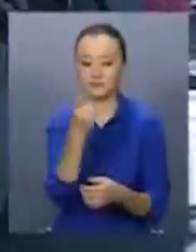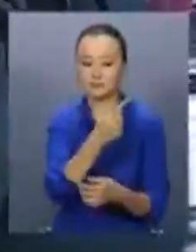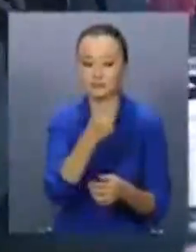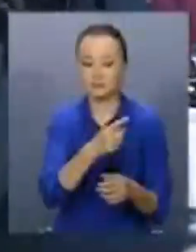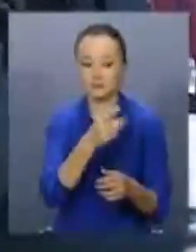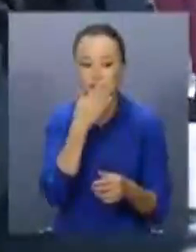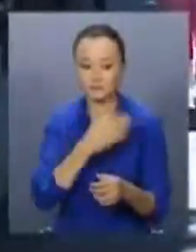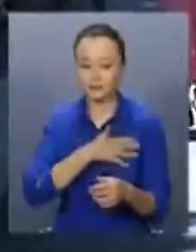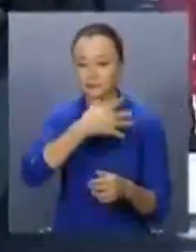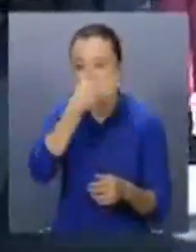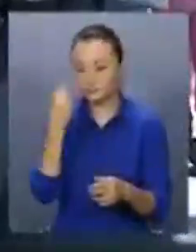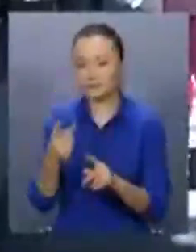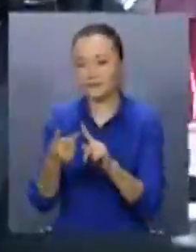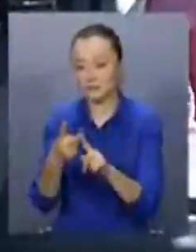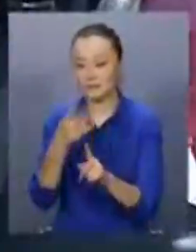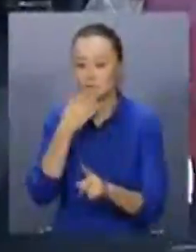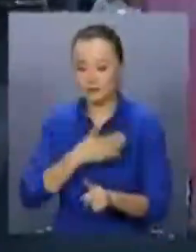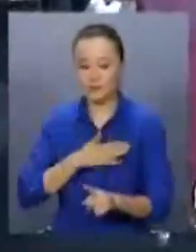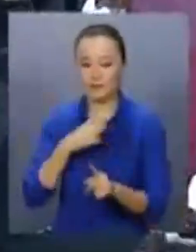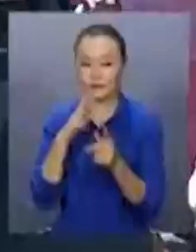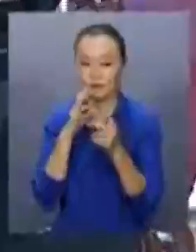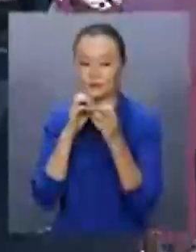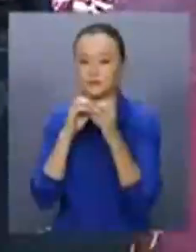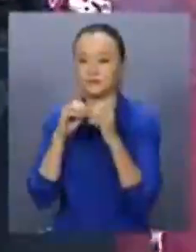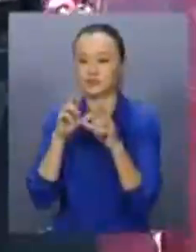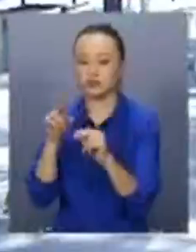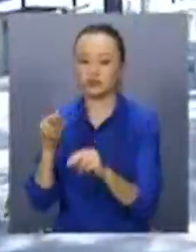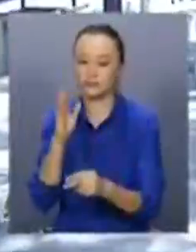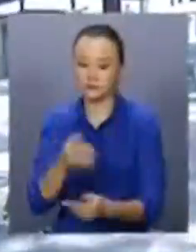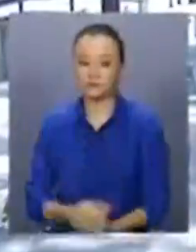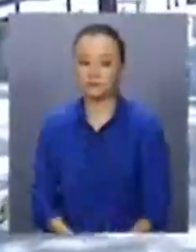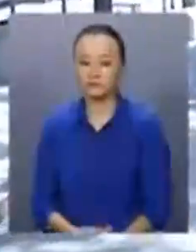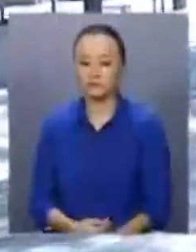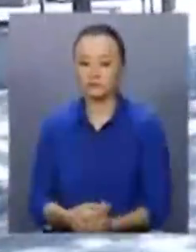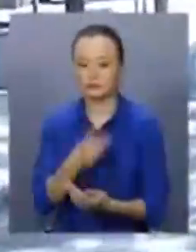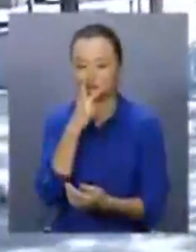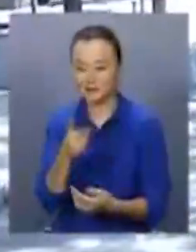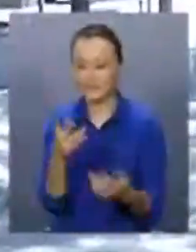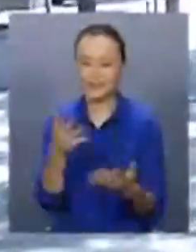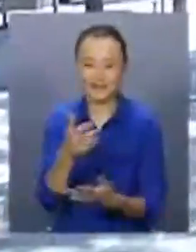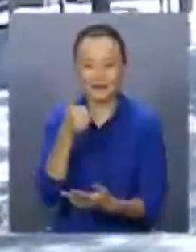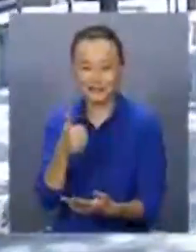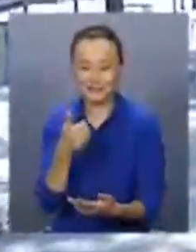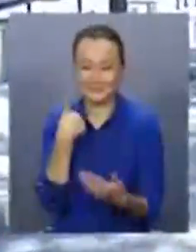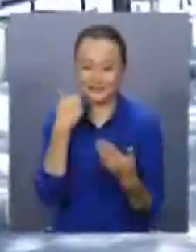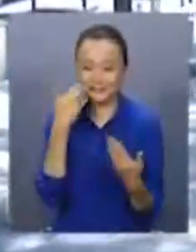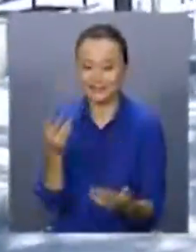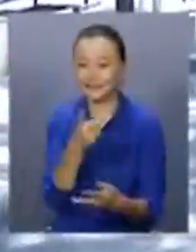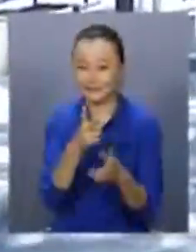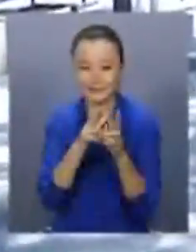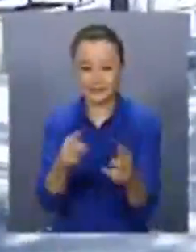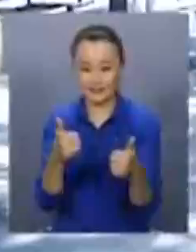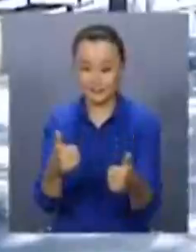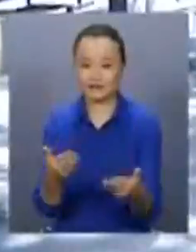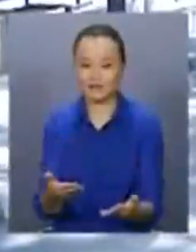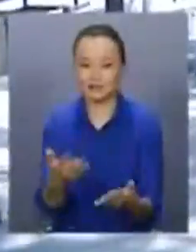махаббатын ұмыттырған. Значит, ол екінші адаммен ғана бақытты болатын сияқты адам. Көресің ғой қайсы жақсы екенін. Екеуі де жақсы ғой.